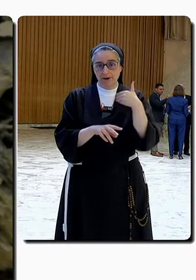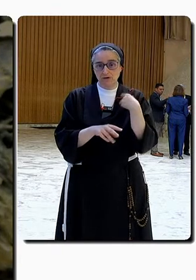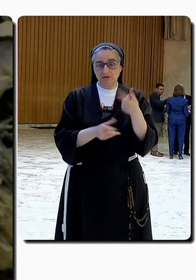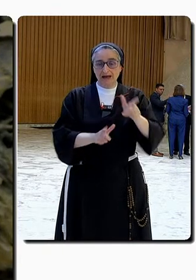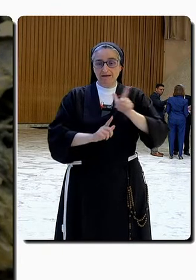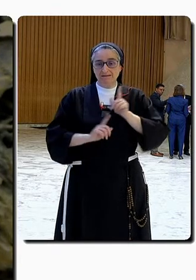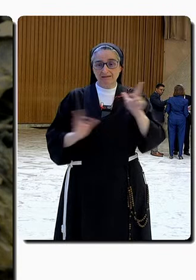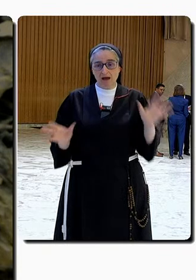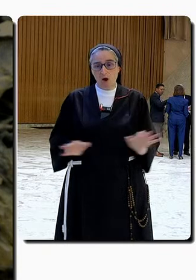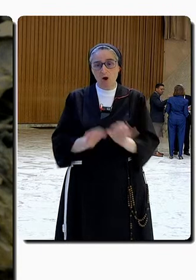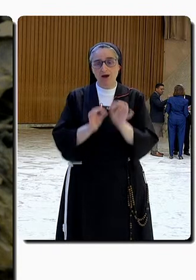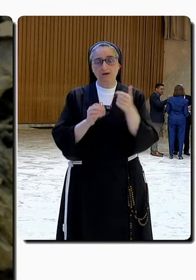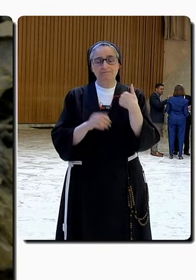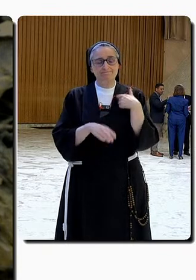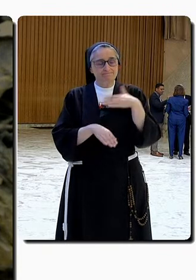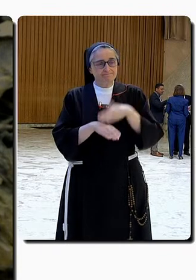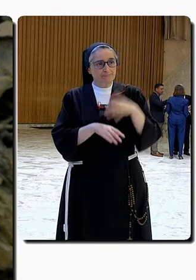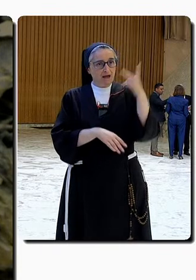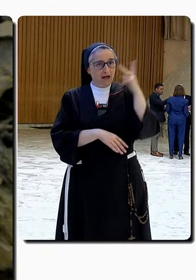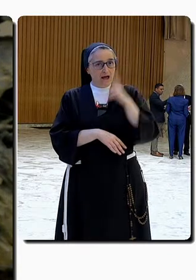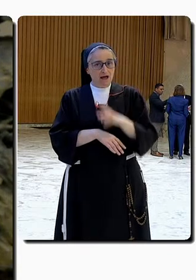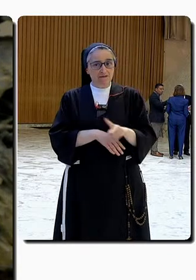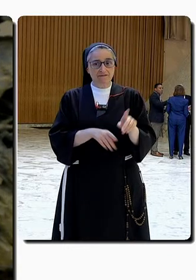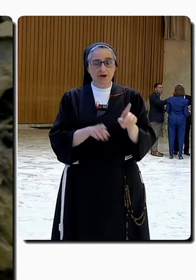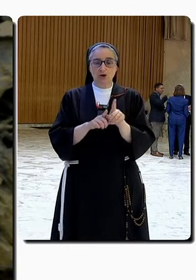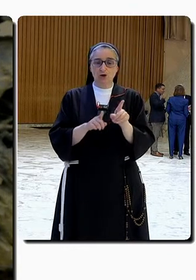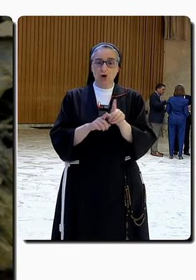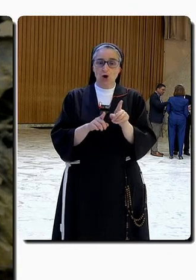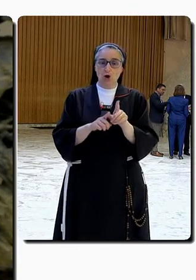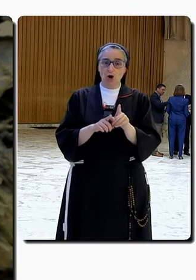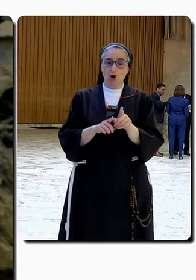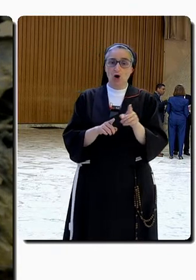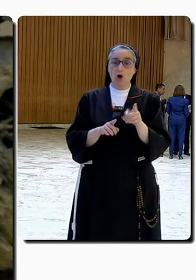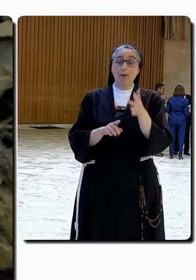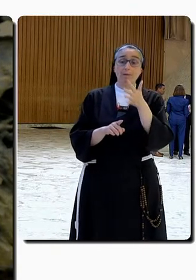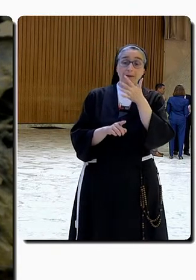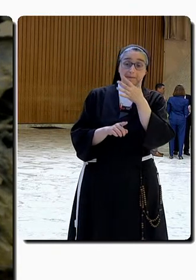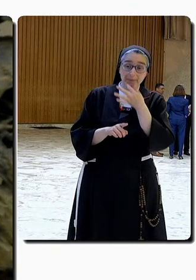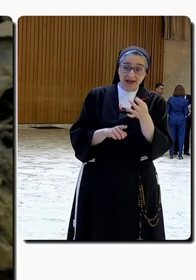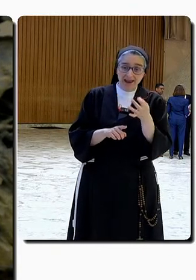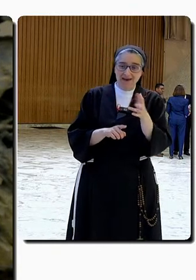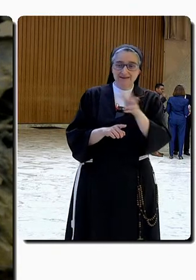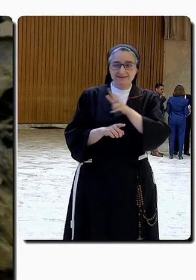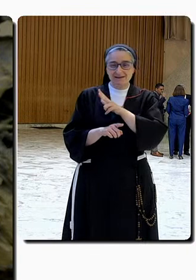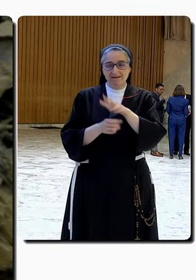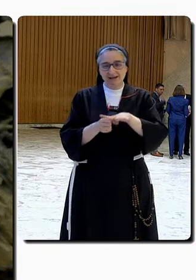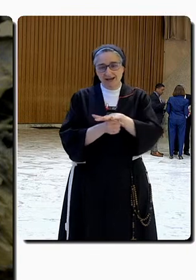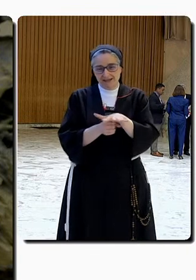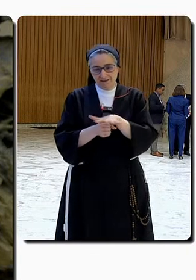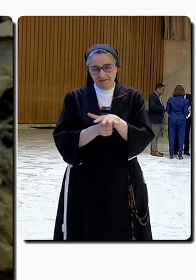modo di sperimentarne la fecondità e la bellezza.